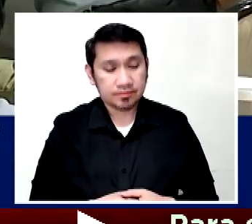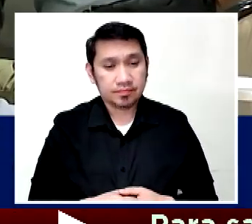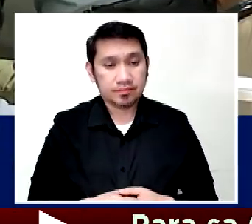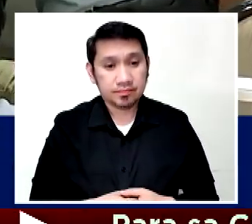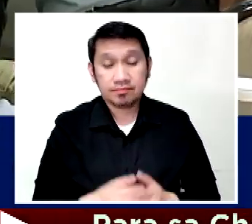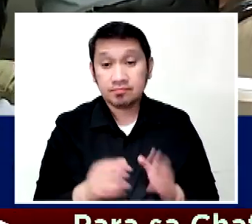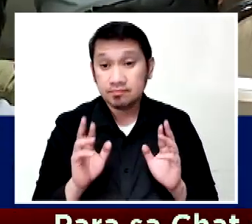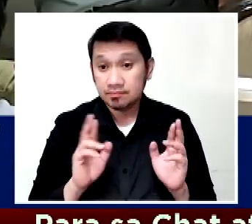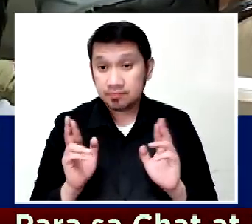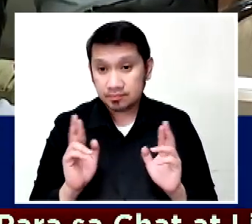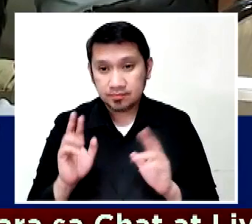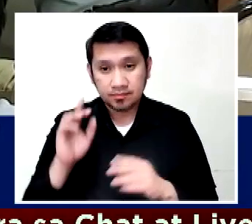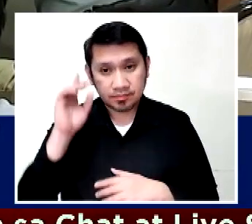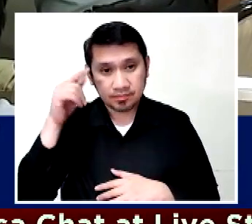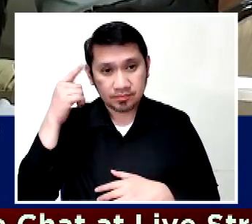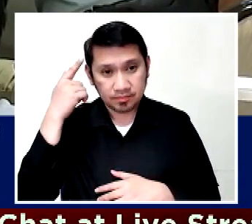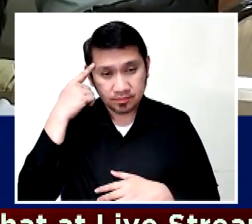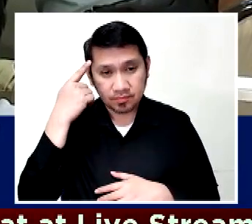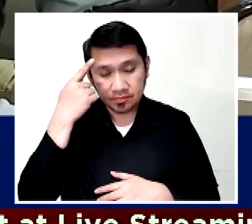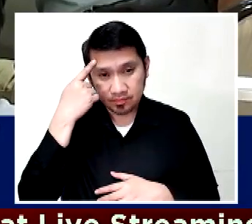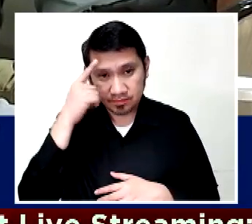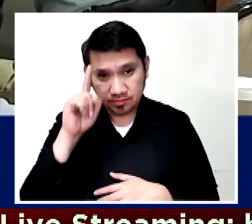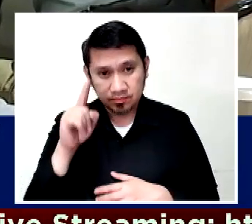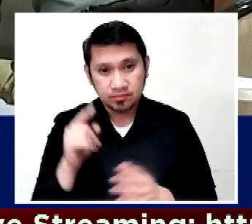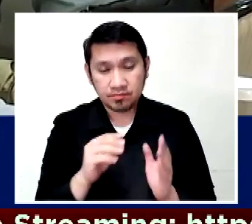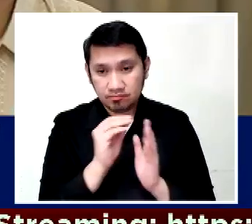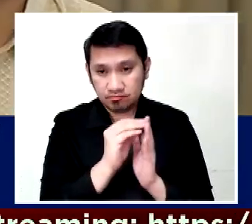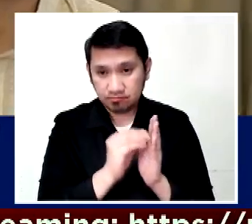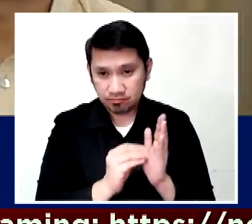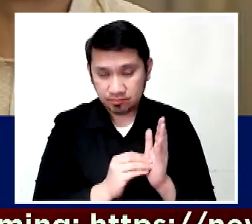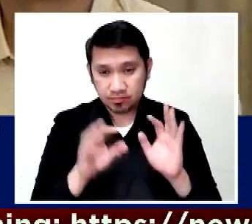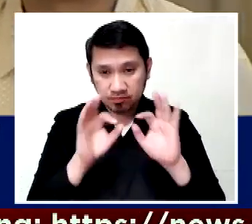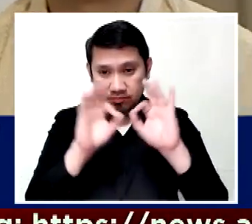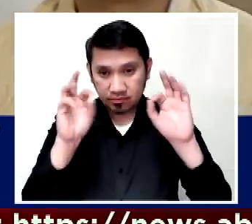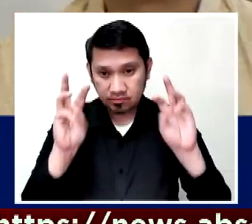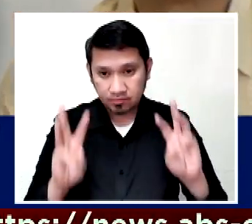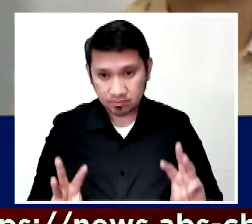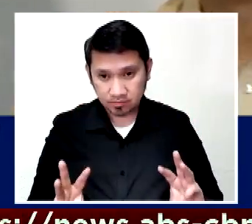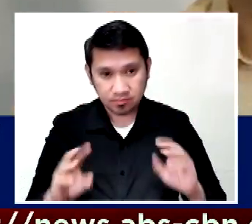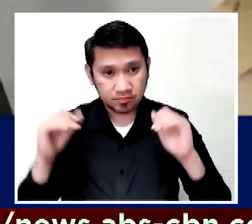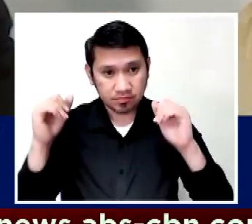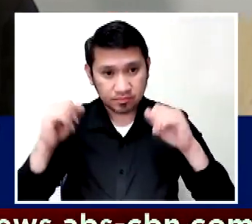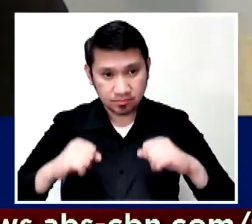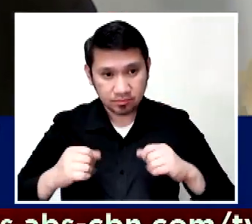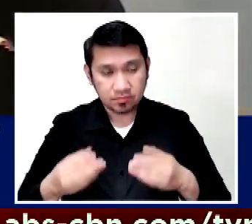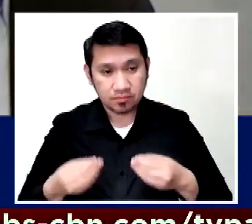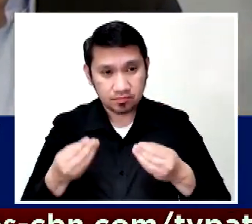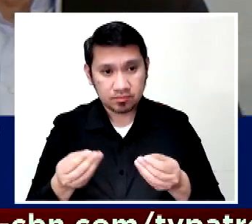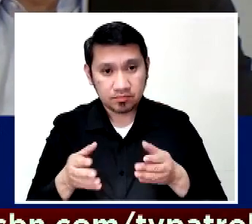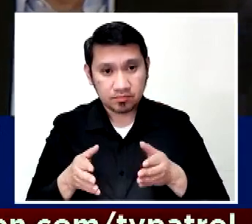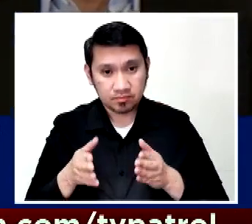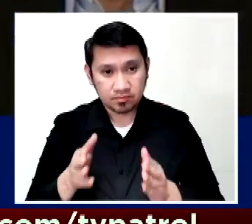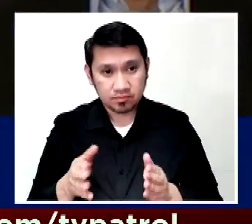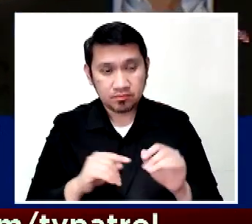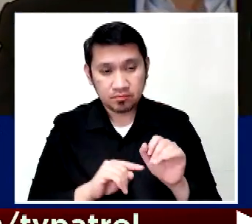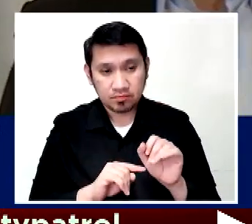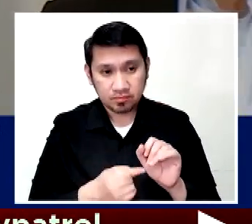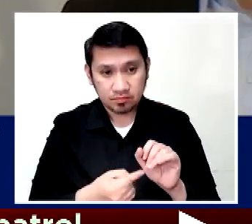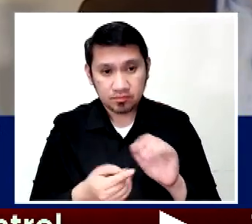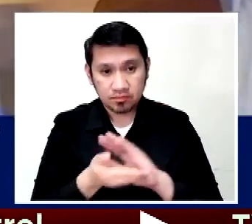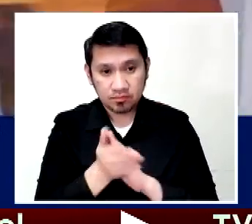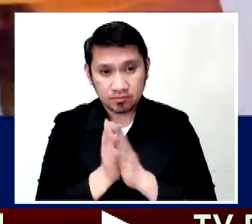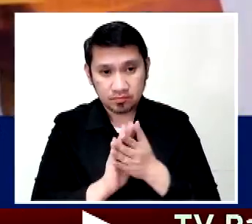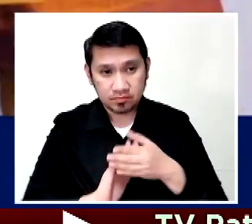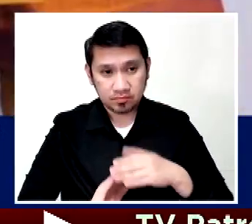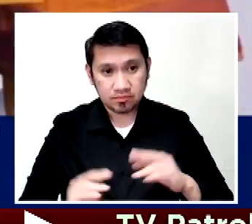Naghahandaan na ang pamahalaan para sa pagbalangkas ng isang framework agreement na magbibigay daan para sa formal na pagsisimula ng peace